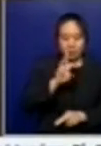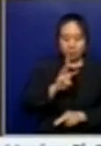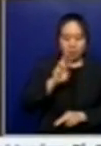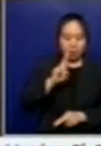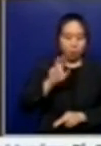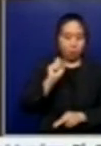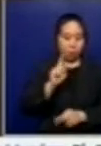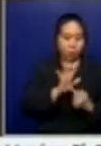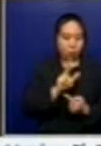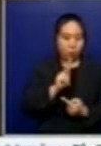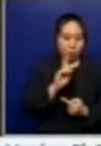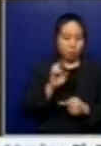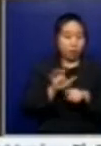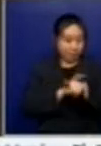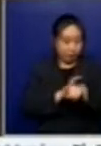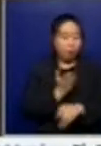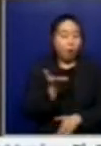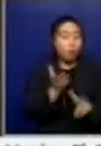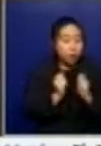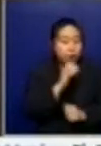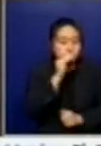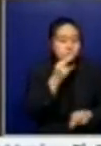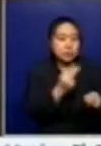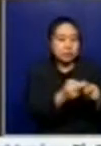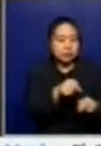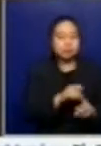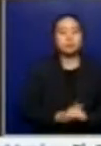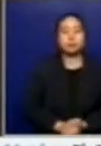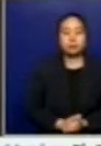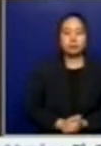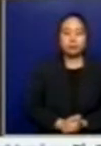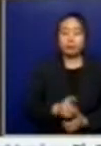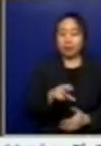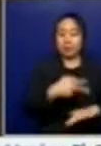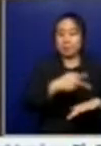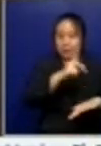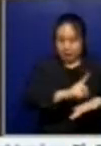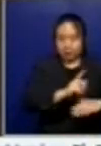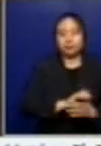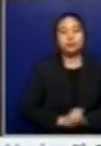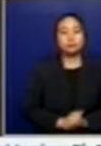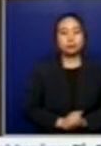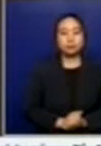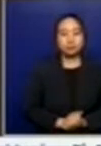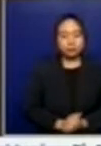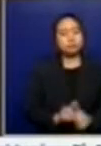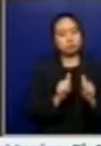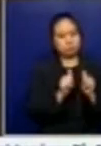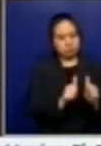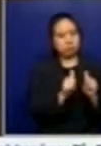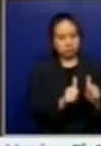ขออนุญาต เอ่ยนามท่านนะครับเป็นประธานนะฮะซึ่งก็ดีอยู่แล้วนะ